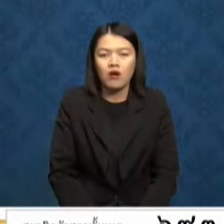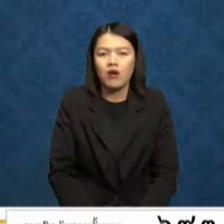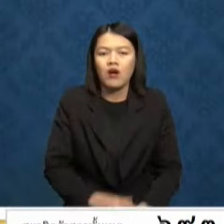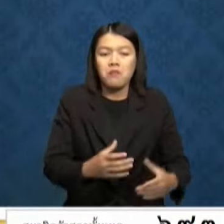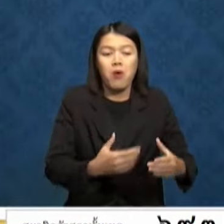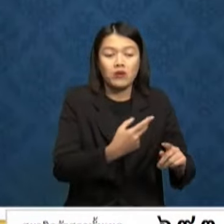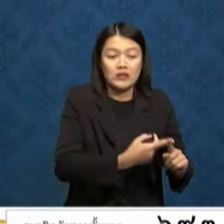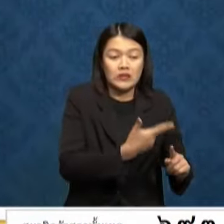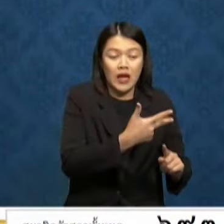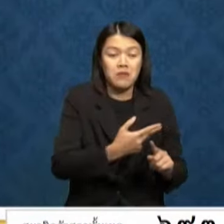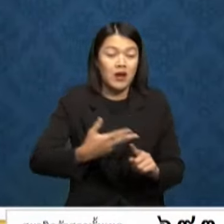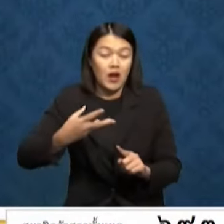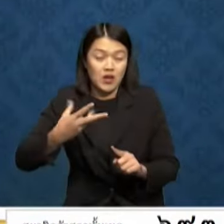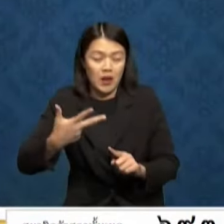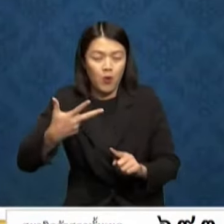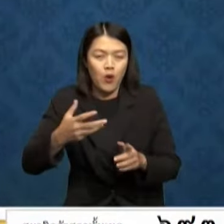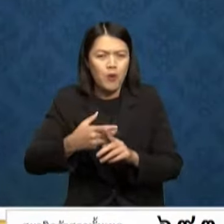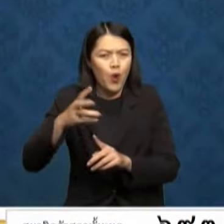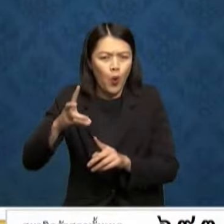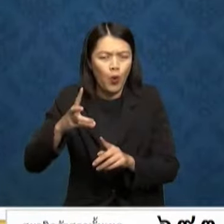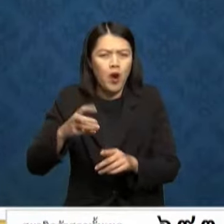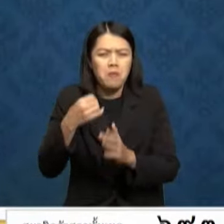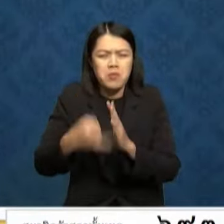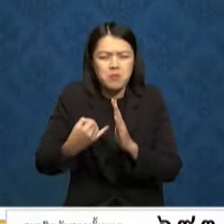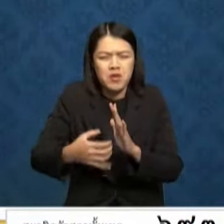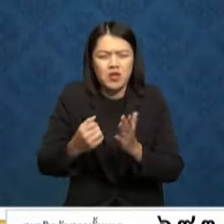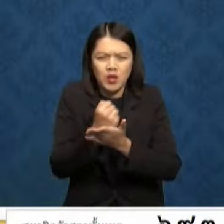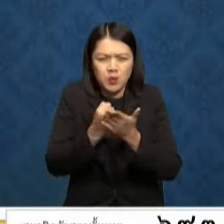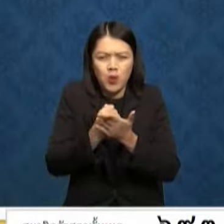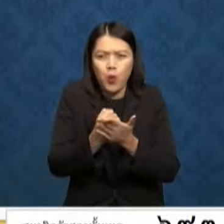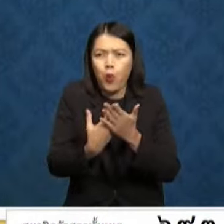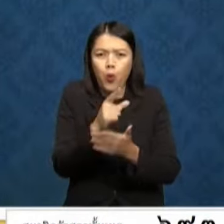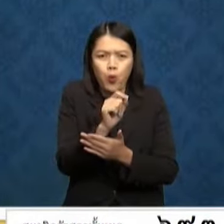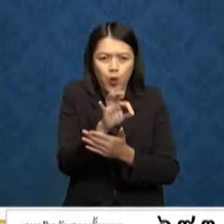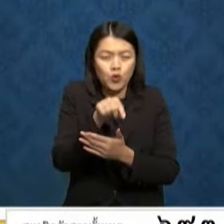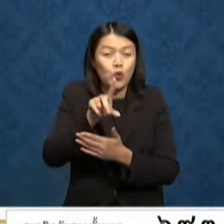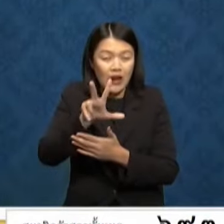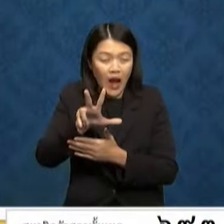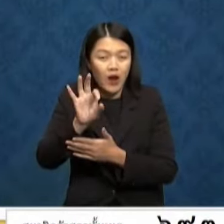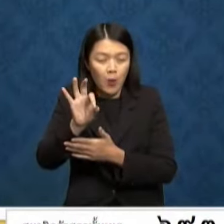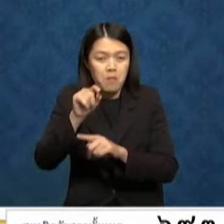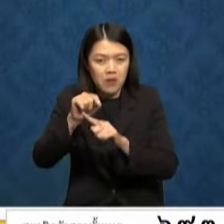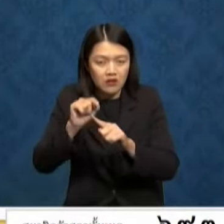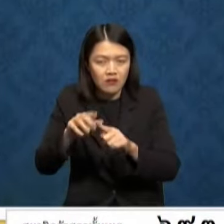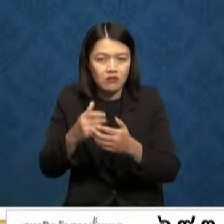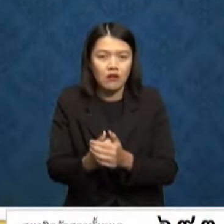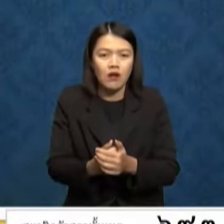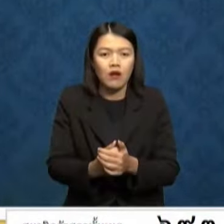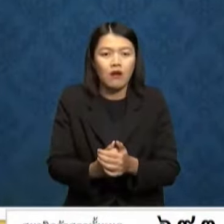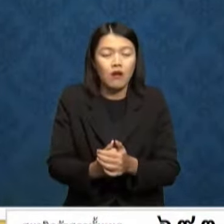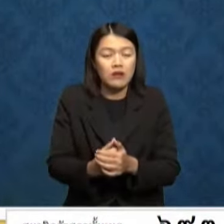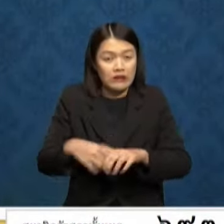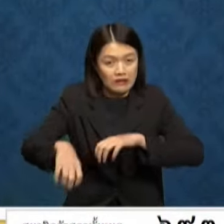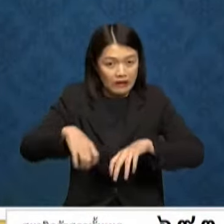ที่ 2มีคดีเกี่ยวกับยาเสพติดเพิ่มขึ้น 29.9เพนั่นแปลว่านี่คือการ